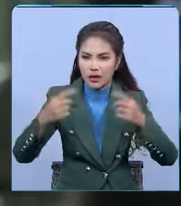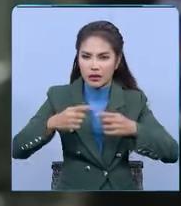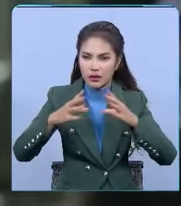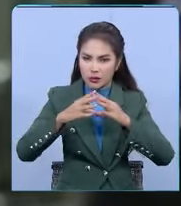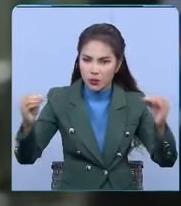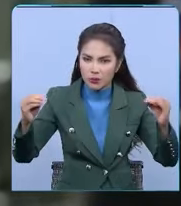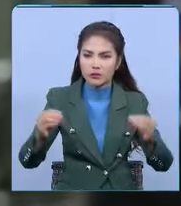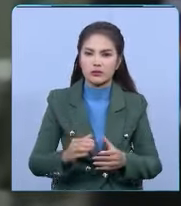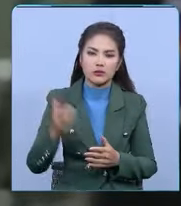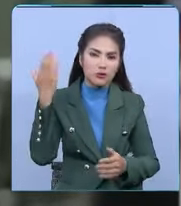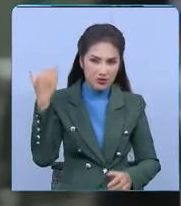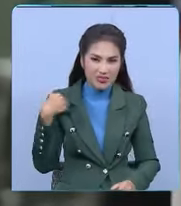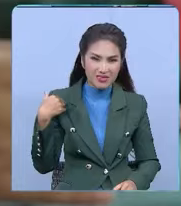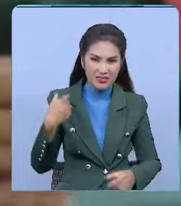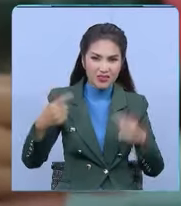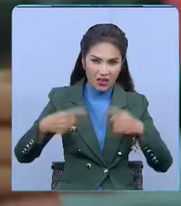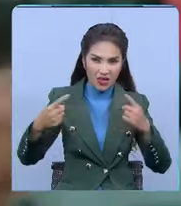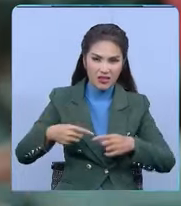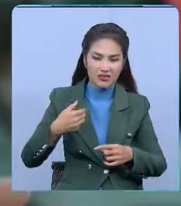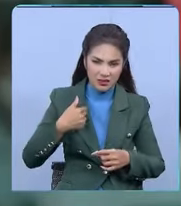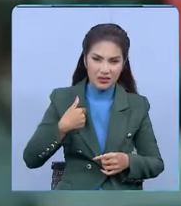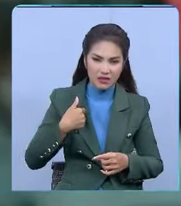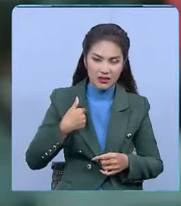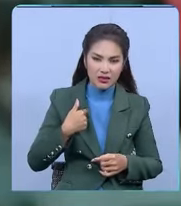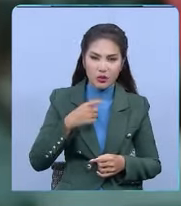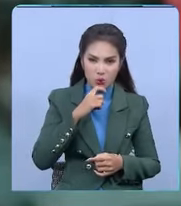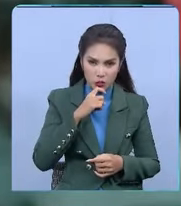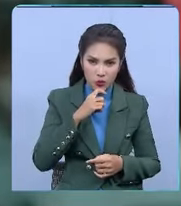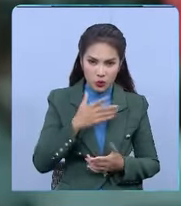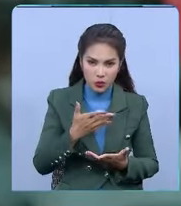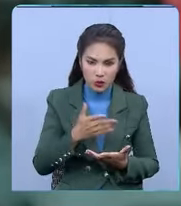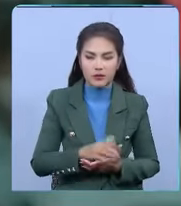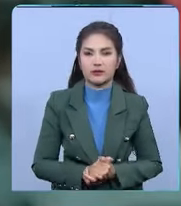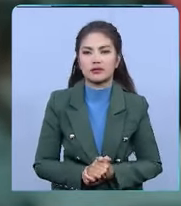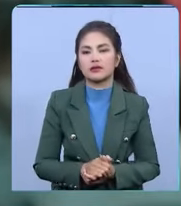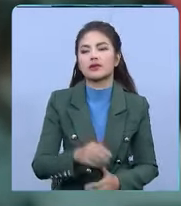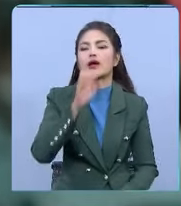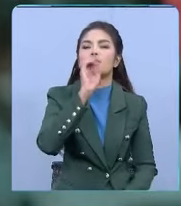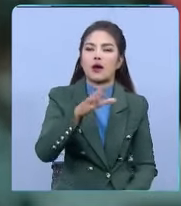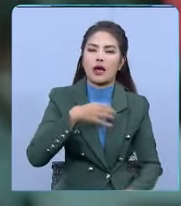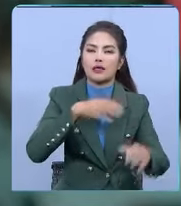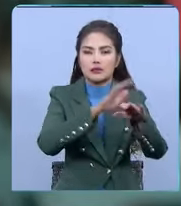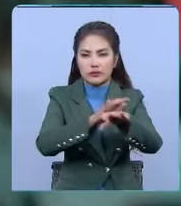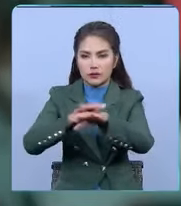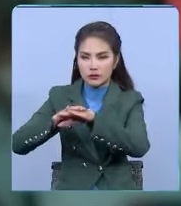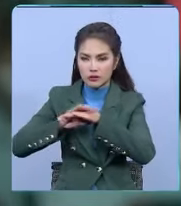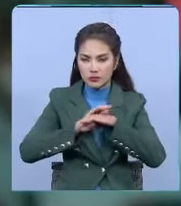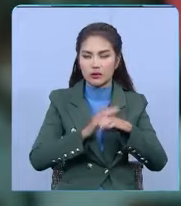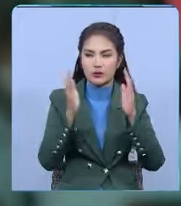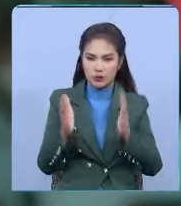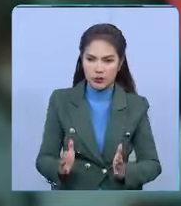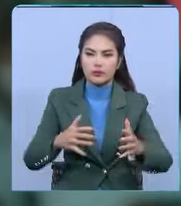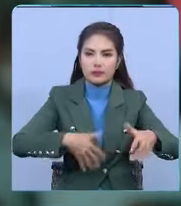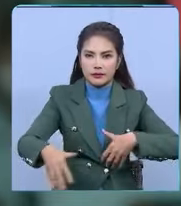มันยังอยู่เหรอฮะมันยังคงอยู่มันไม่ได้ถูกทำให้ลดน้อยลงไปมันยังอยู่ในประเทศ ก็ผมนึกบอกว่าผมอยากเชิญชวนให้ประชาชนทุกคนเนี่ยนะ